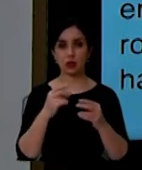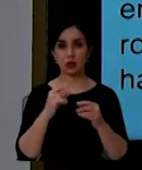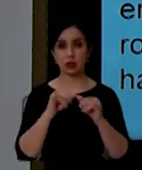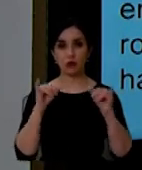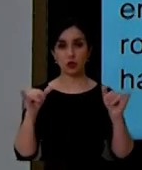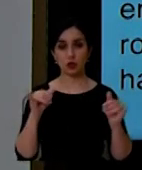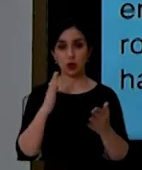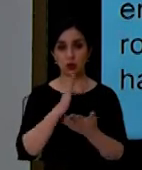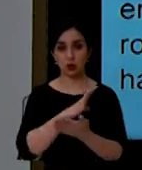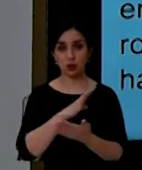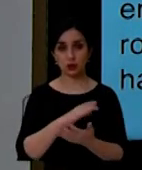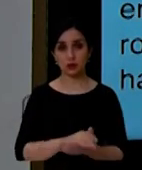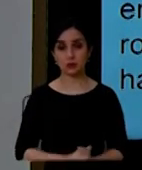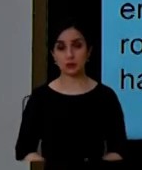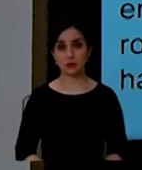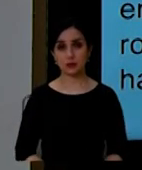rəvajləngən.